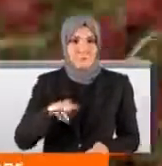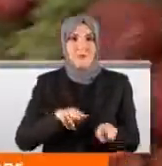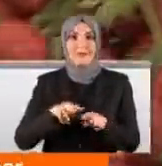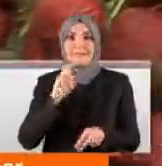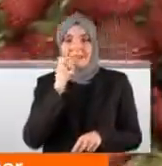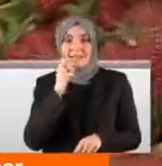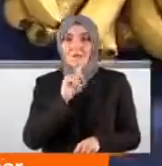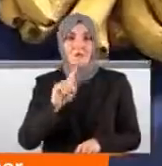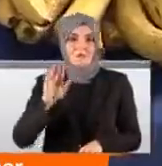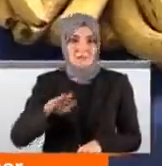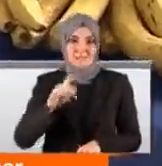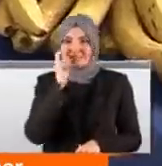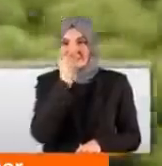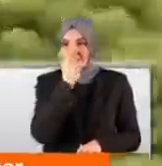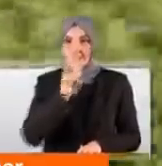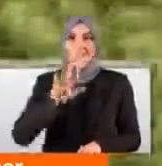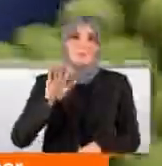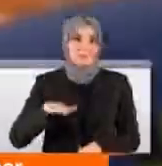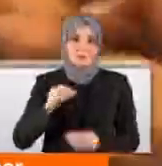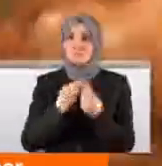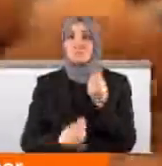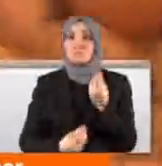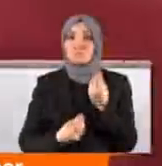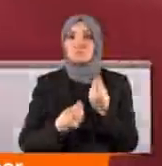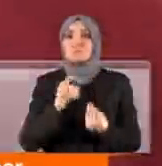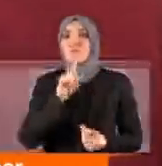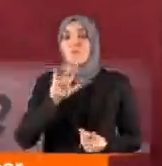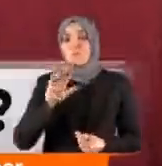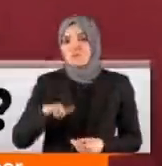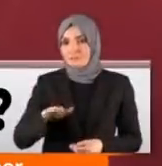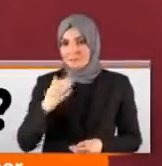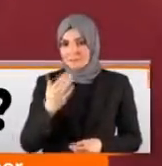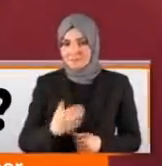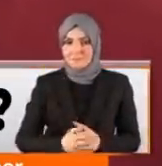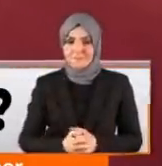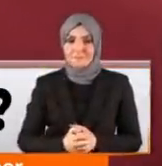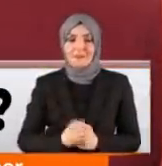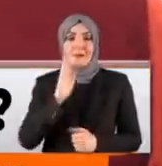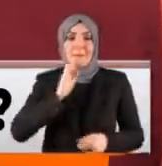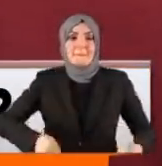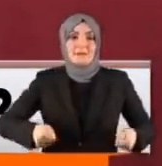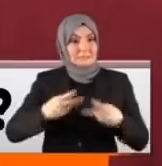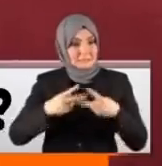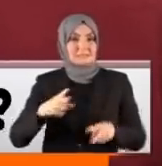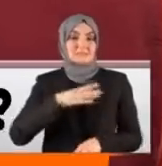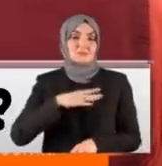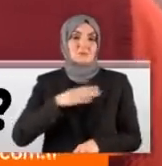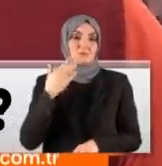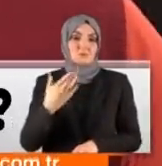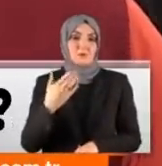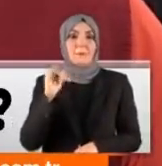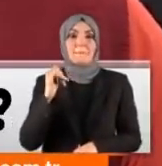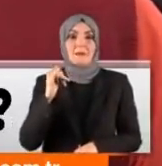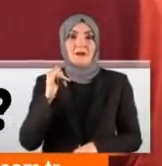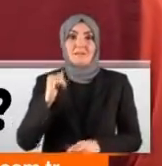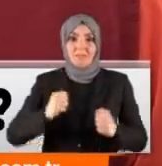15 lira de olsa 13 lira çekerim pazardan açık olmasını istiyorum marketlerde büyük zincirlerde virüs